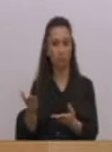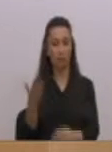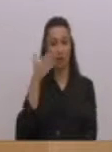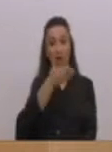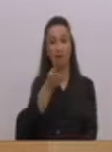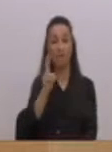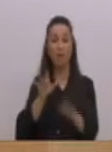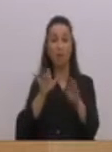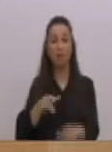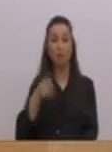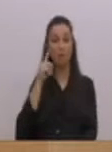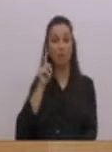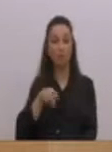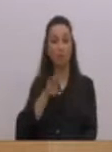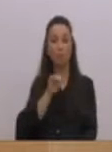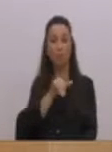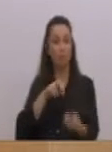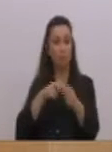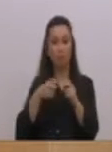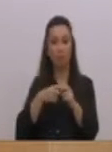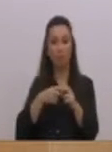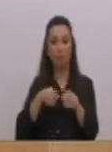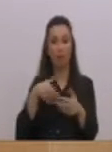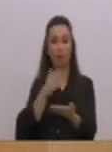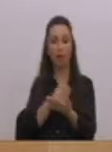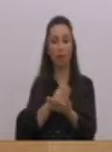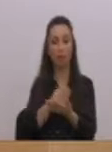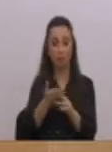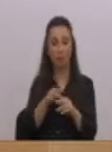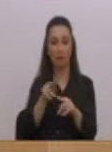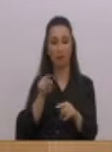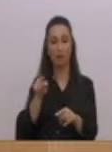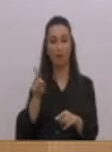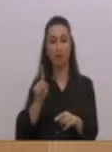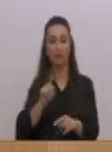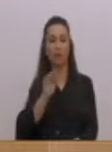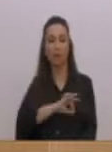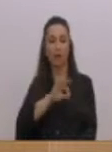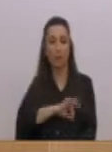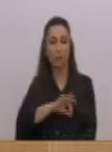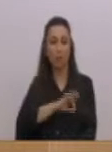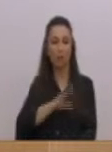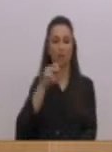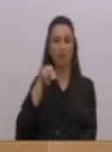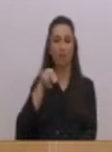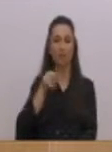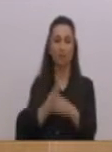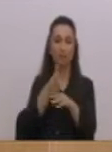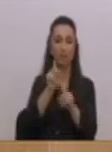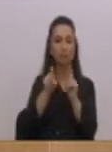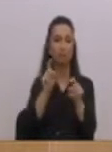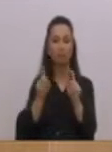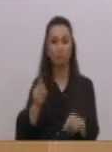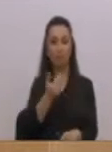ხალხი, ვინც კომპიუტერიც ის იმათვის პრობლემას არ წარმოადგენდა იმ ტორენტების გამოყენება თუ VPN-ის შესვლა, მოკლედ